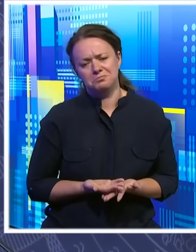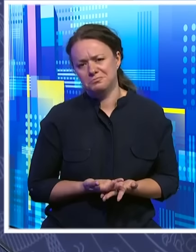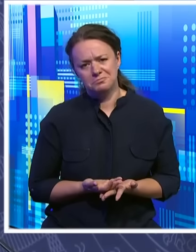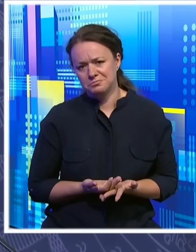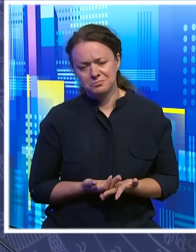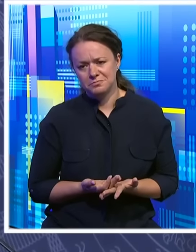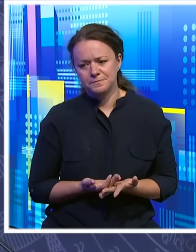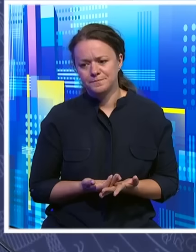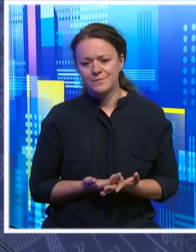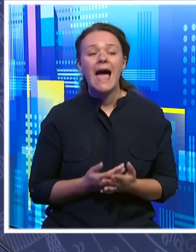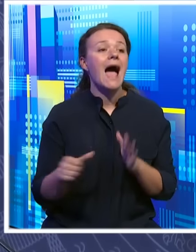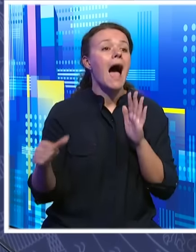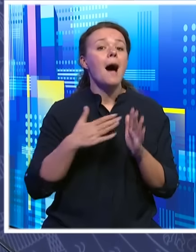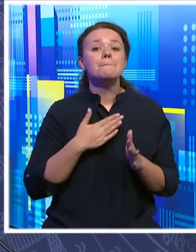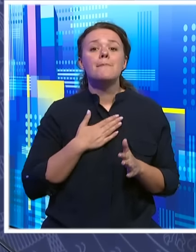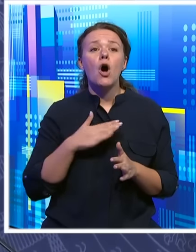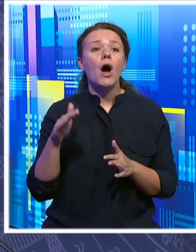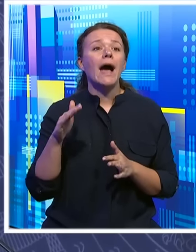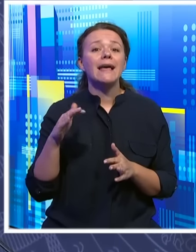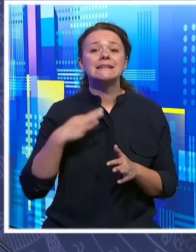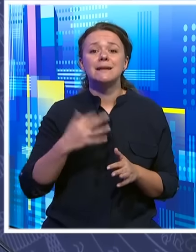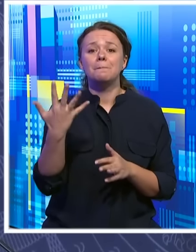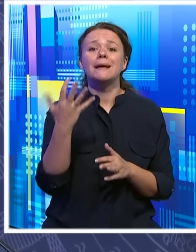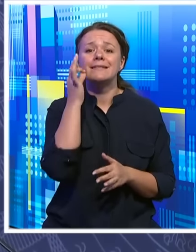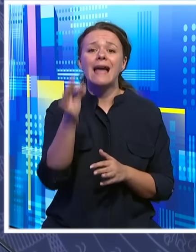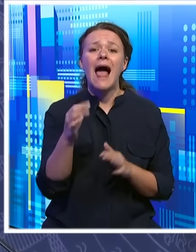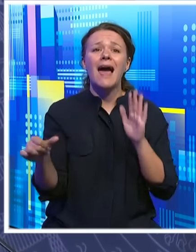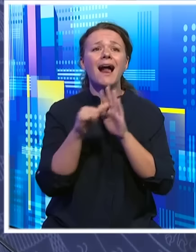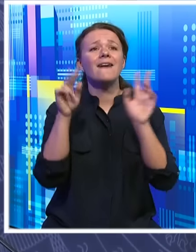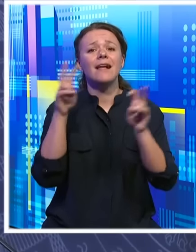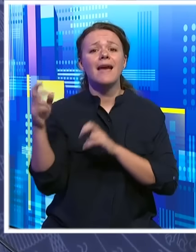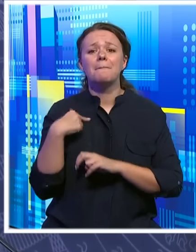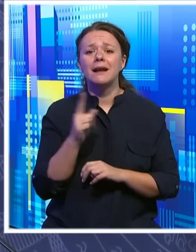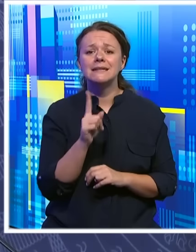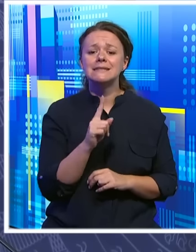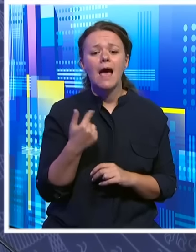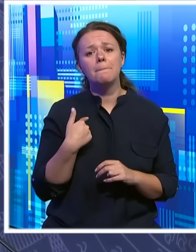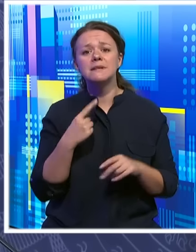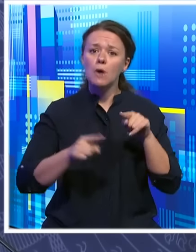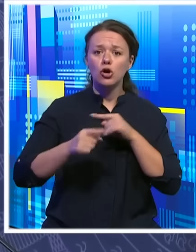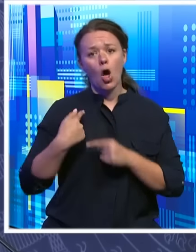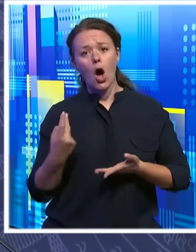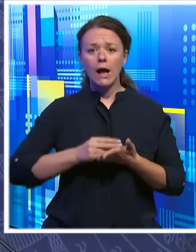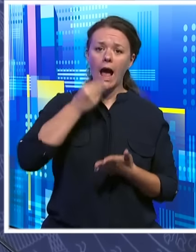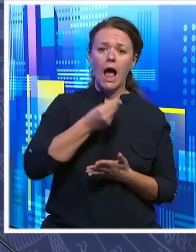Ja, moje dete im je glavna tema 5 dana, pa nisam reč rekao. Nisam tražio razlog da se negde pojavim pa da odgovaram.